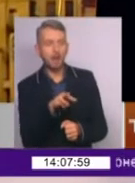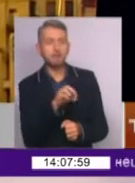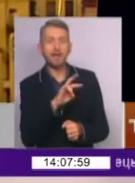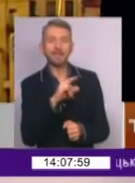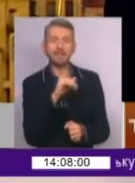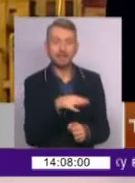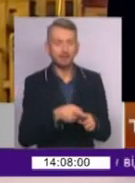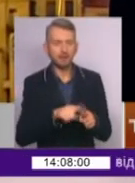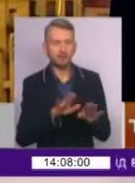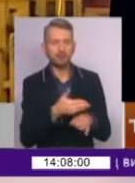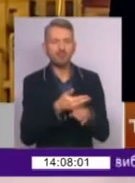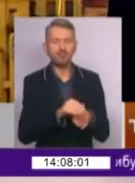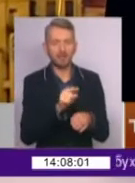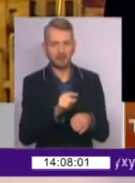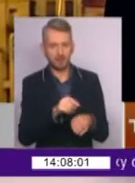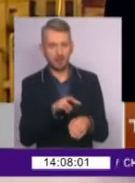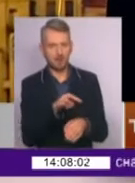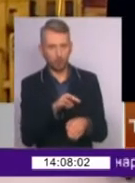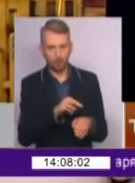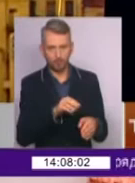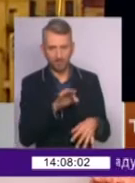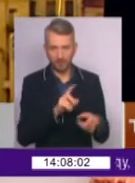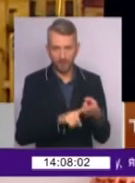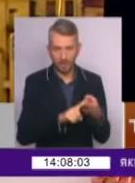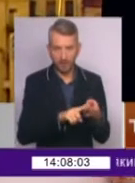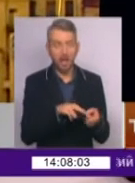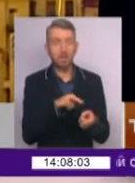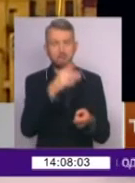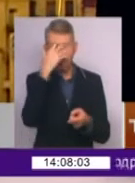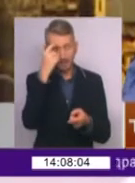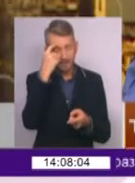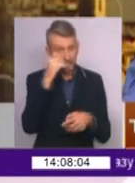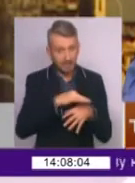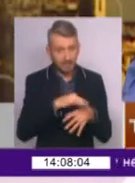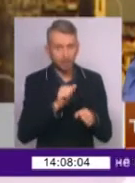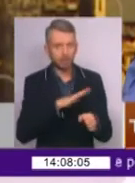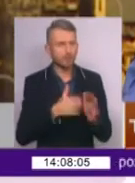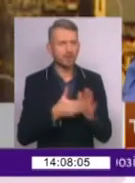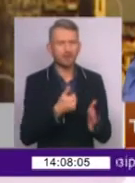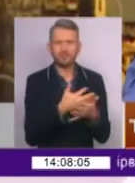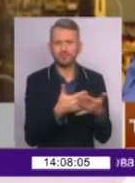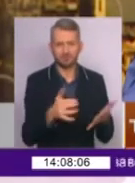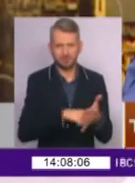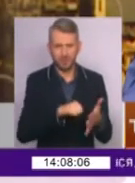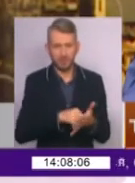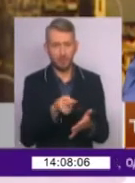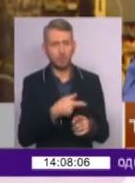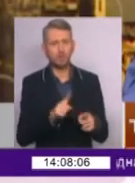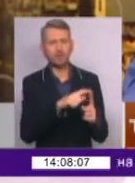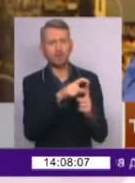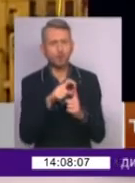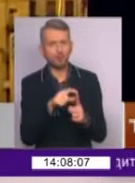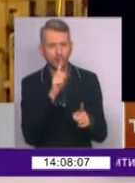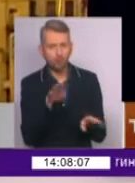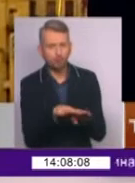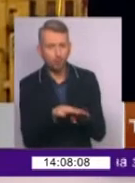менінгококової інфекції. В той же час менінгіт може бути викликаний не тільки менінгококом, а й іншими збудниками, тому ці терміни схожі, але